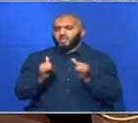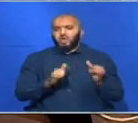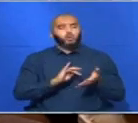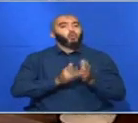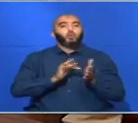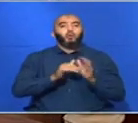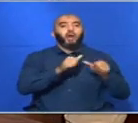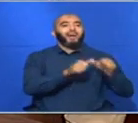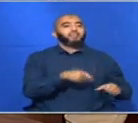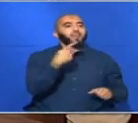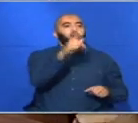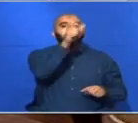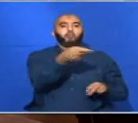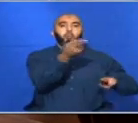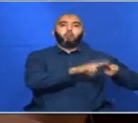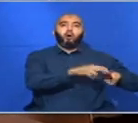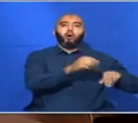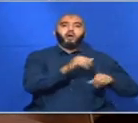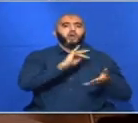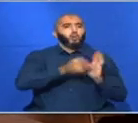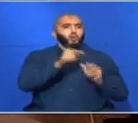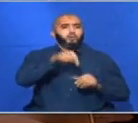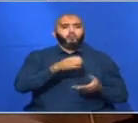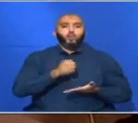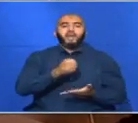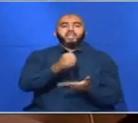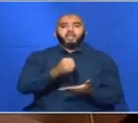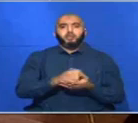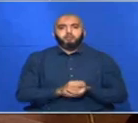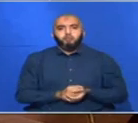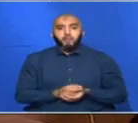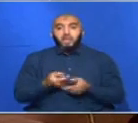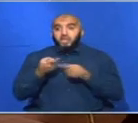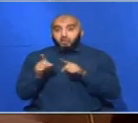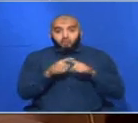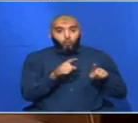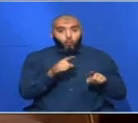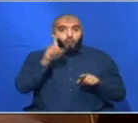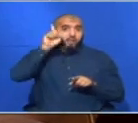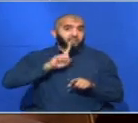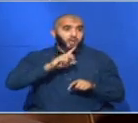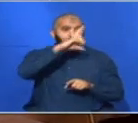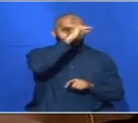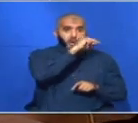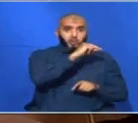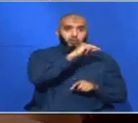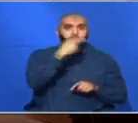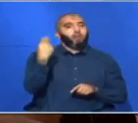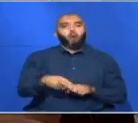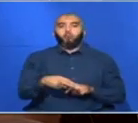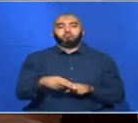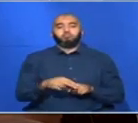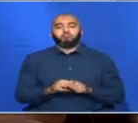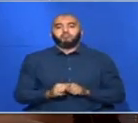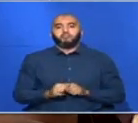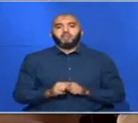تركه الميت هل هناك فرق بين الذكور والاناث في الاسلام